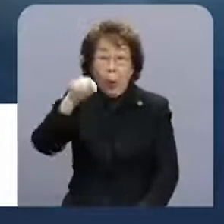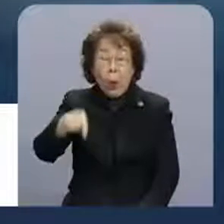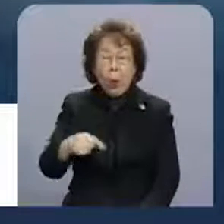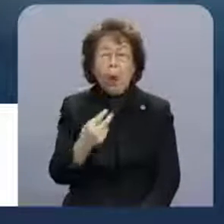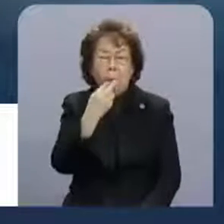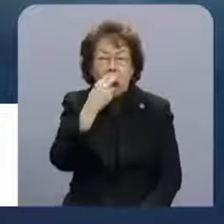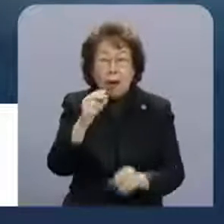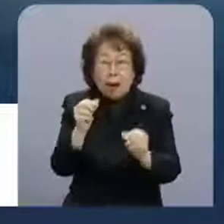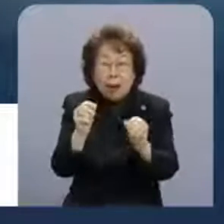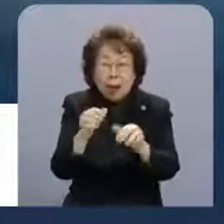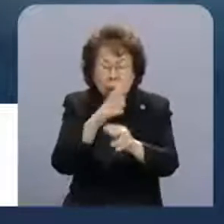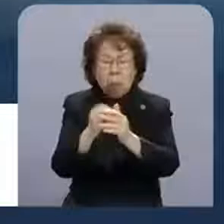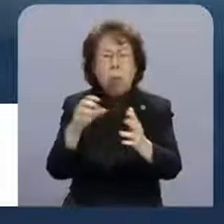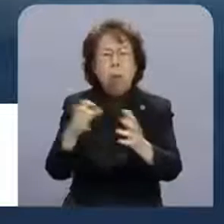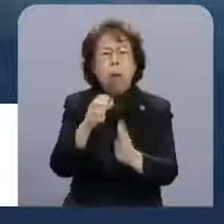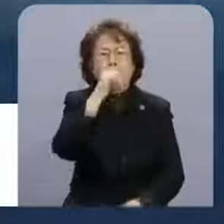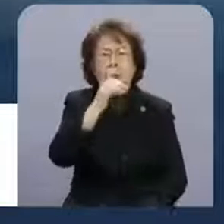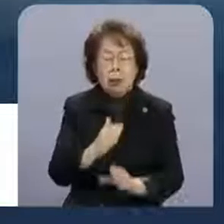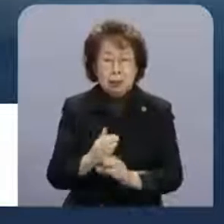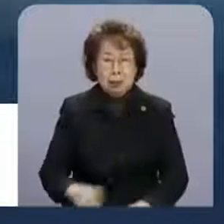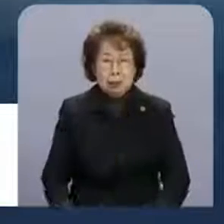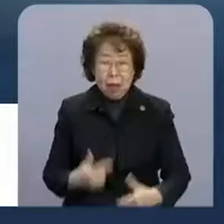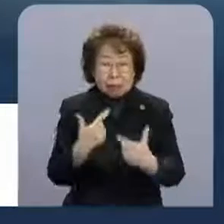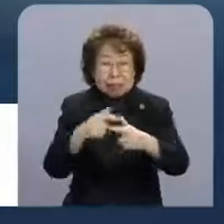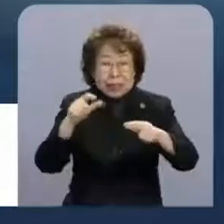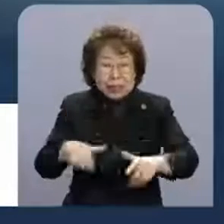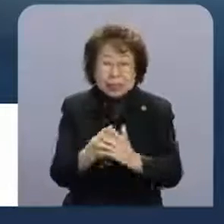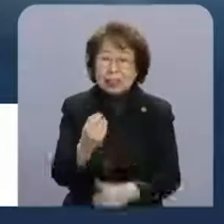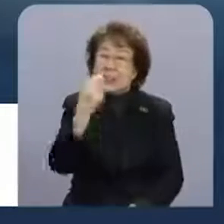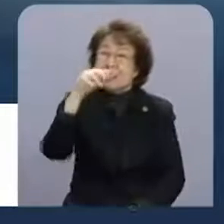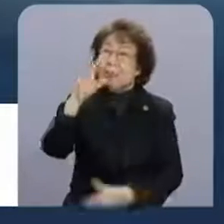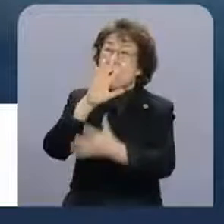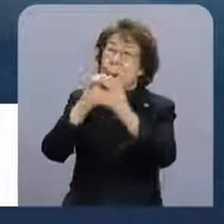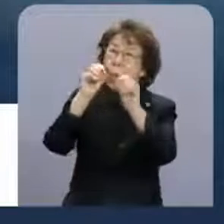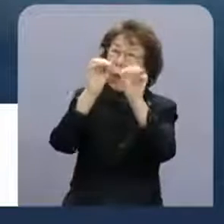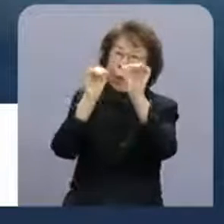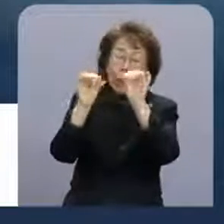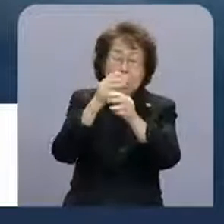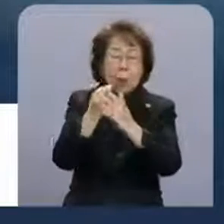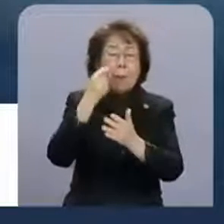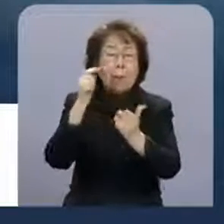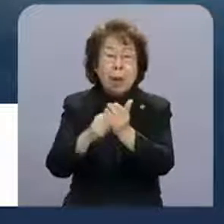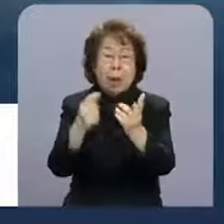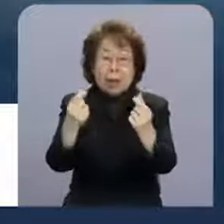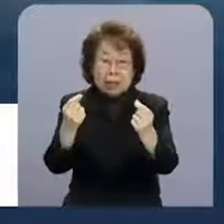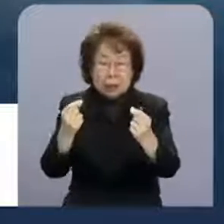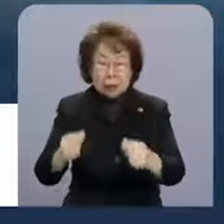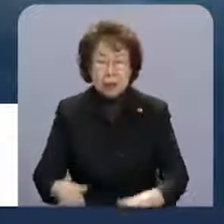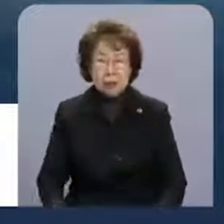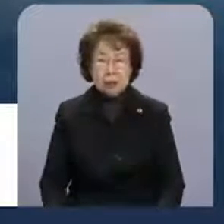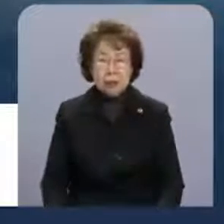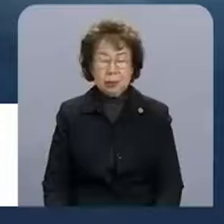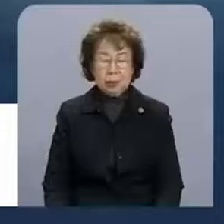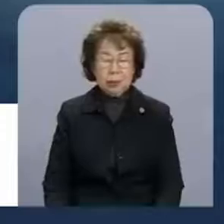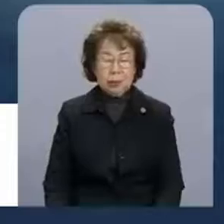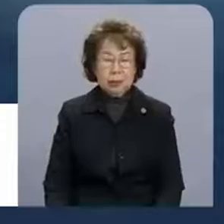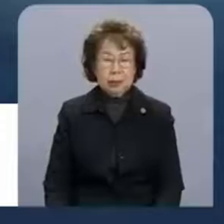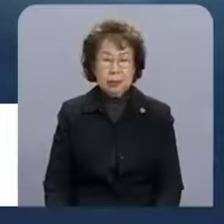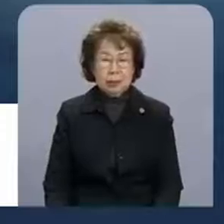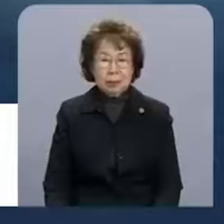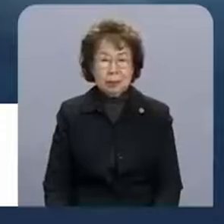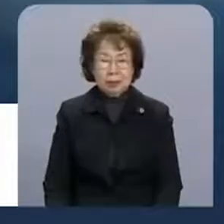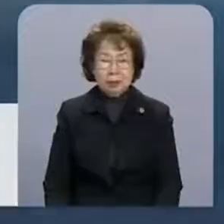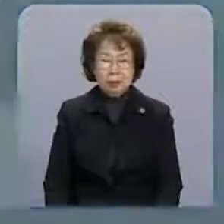같았습니다 부산에서 공기 중에 떠다니는 미세 플라스틱이 확인 됐는데요 이준석 기자가 취재했습니다